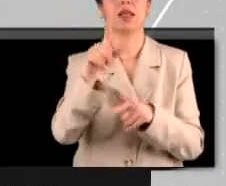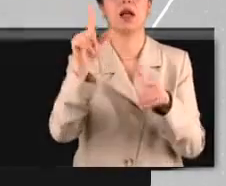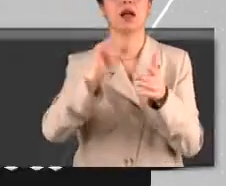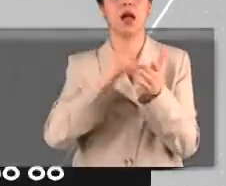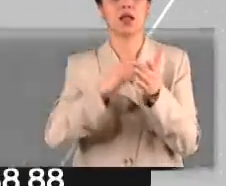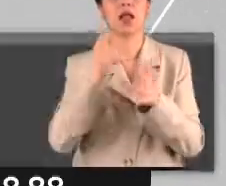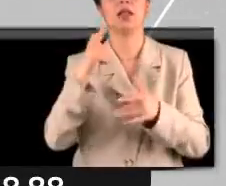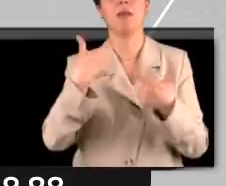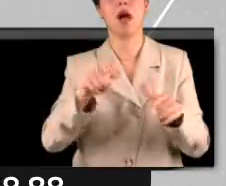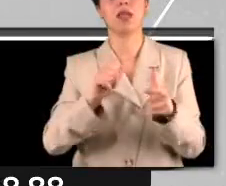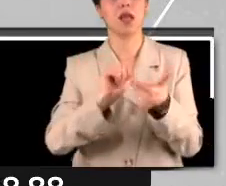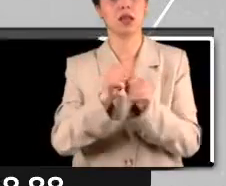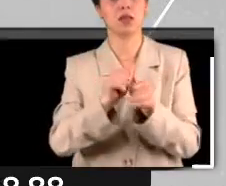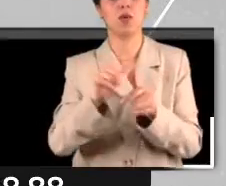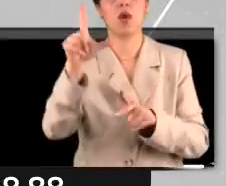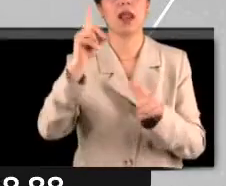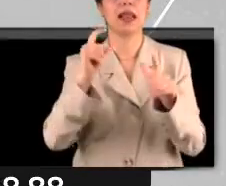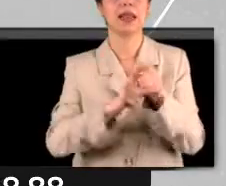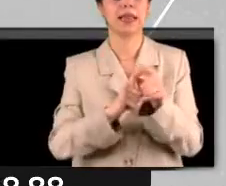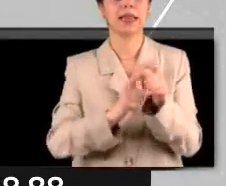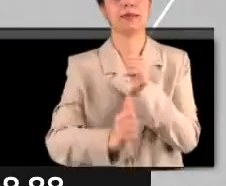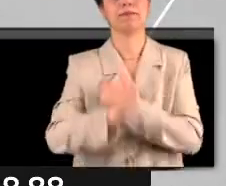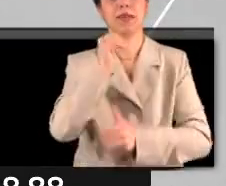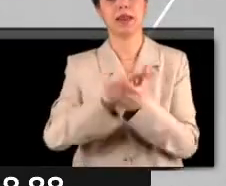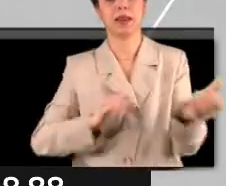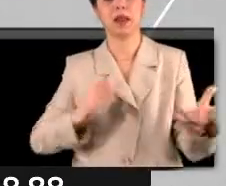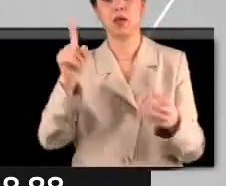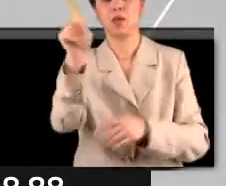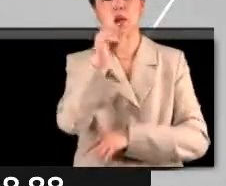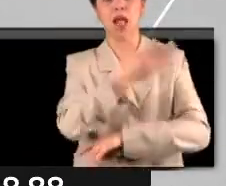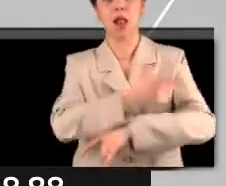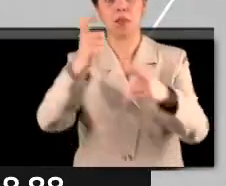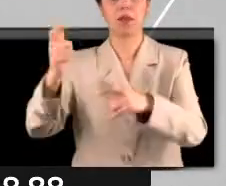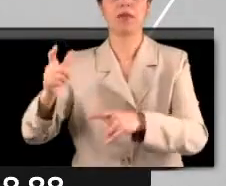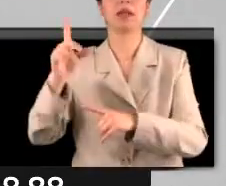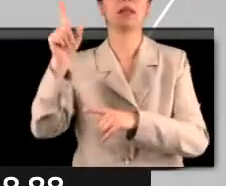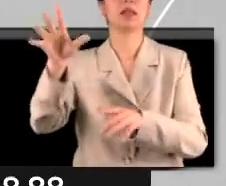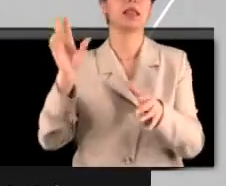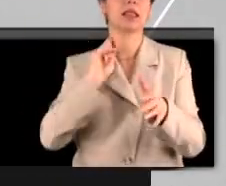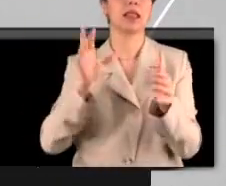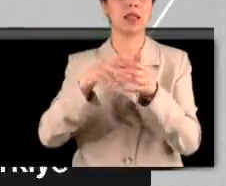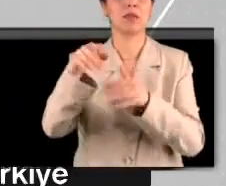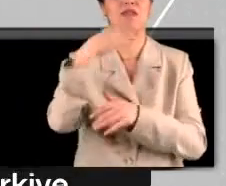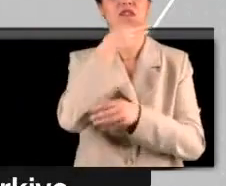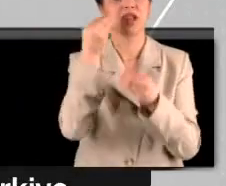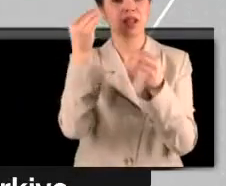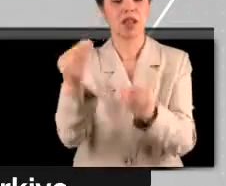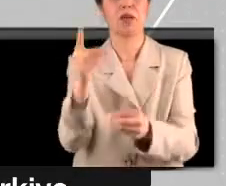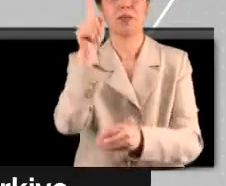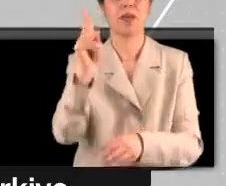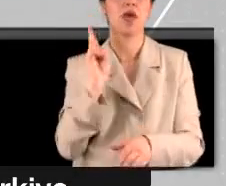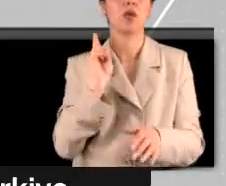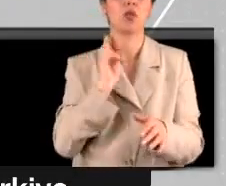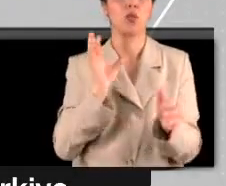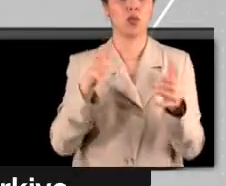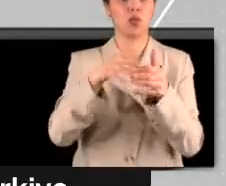ligden çekildiler. Depremden çok büyük yara alan bu 10 ilimizdeki takımlarımıza bu imkanı verdik. Bir kulübün